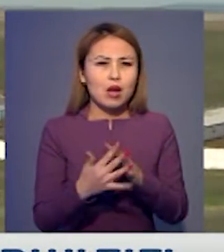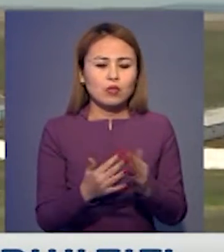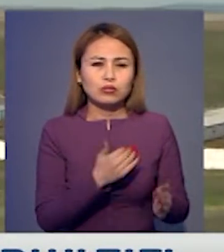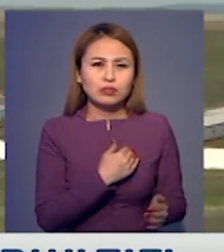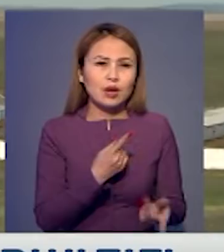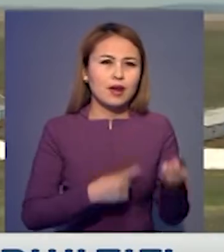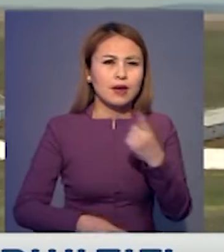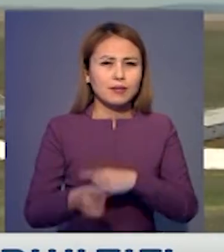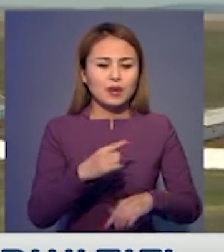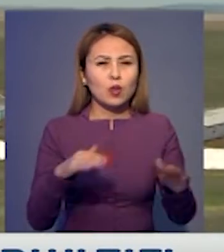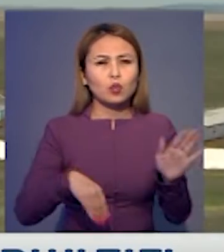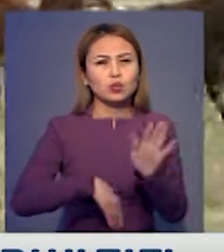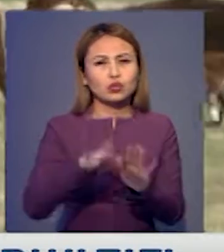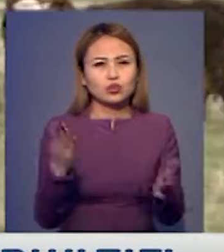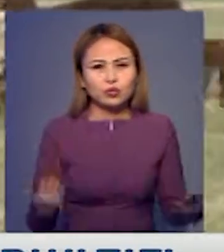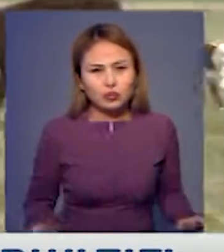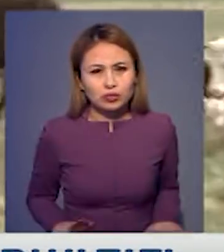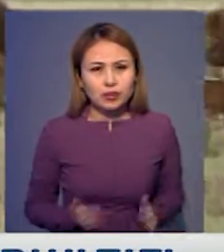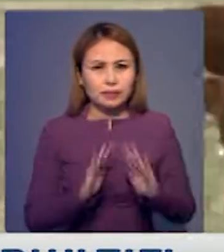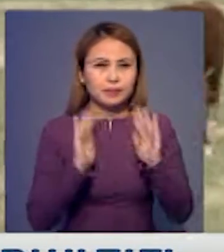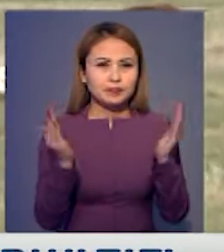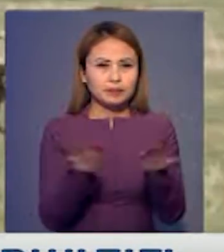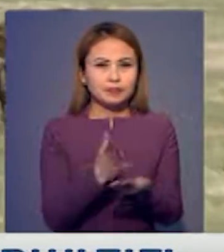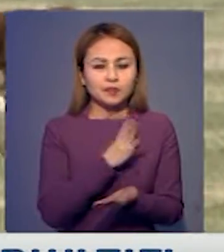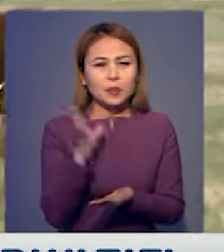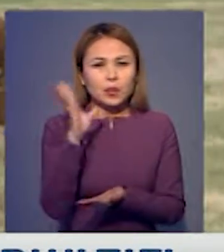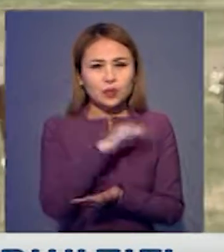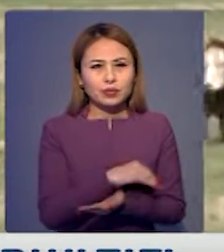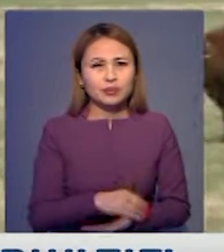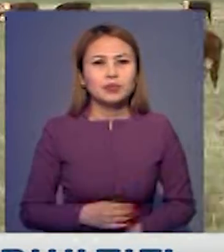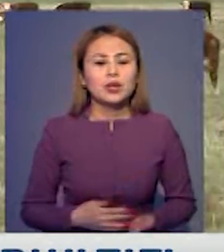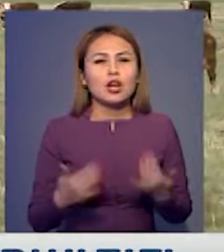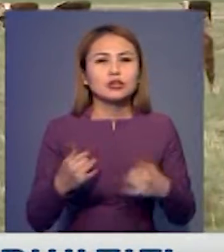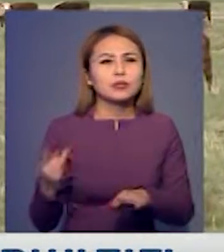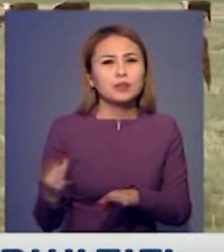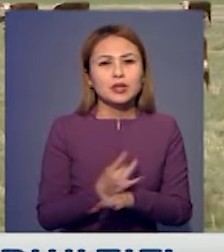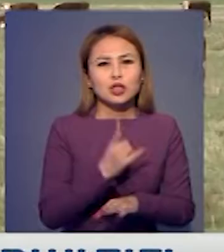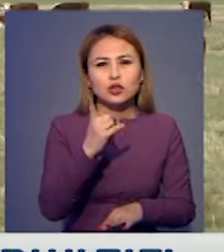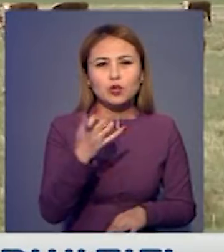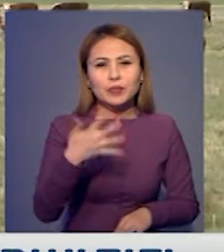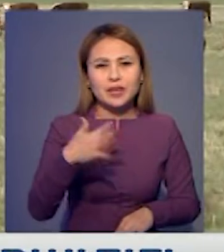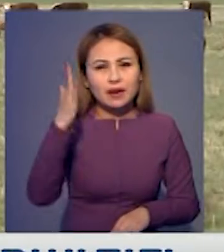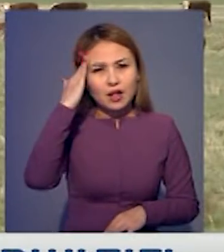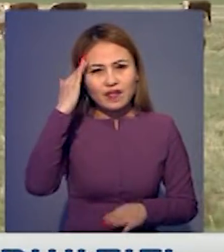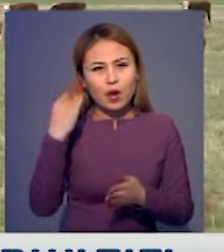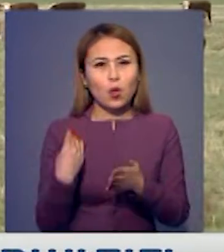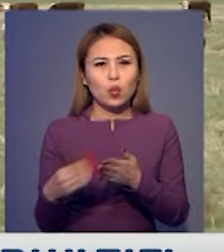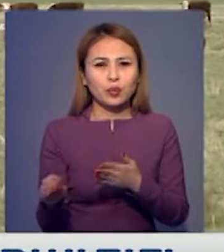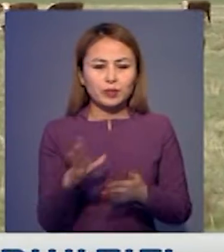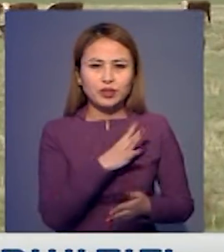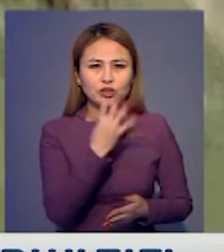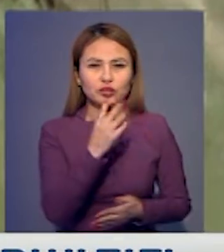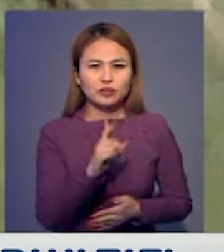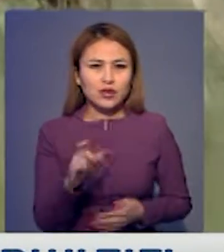түлетіп, шаруашылықты еліміздегі іргелі бірлестікке айналдыра білді. Алғашында 150 бас сиыр сатып алып, 4 адам ғана